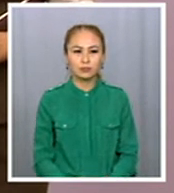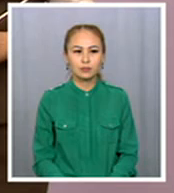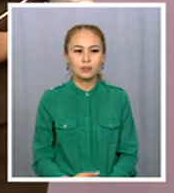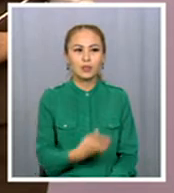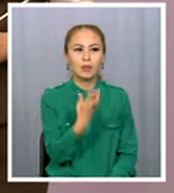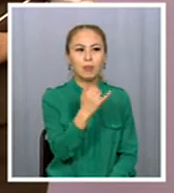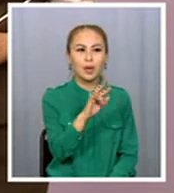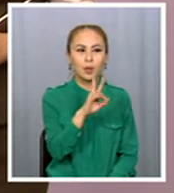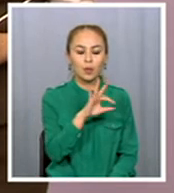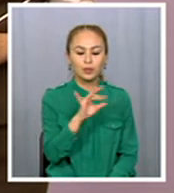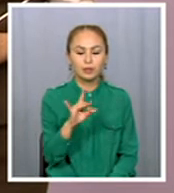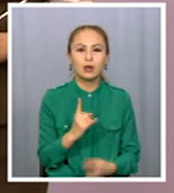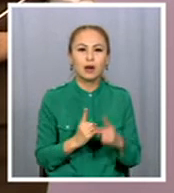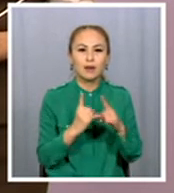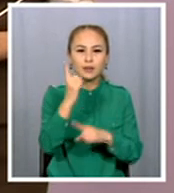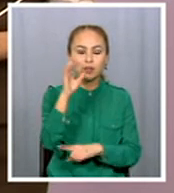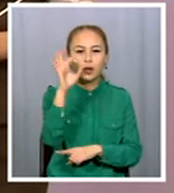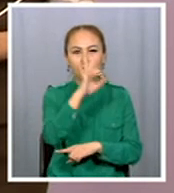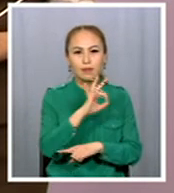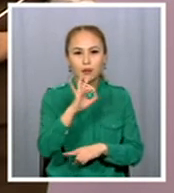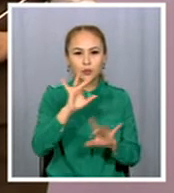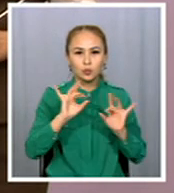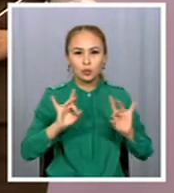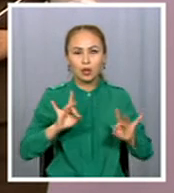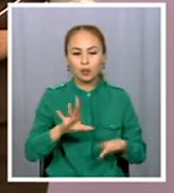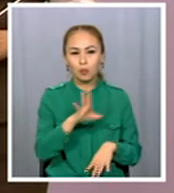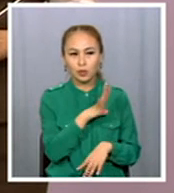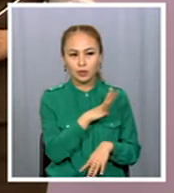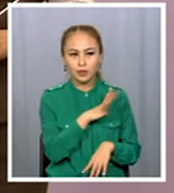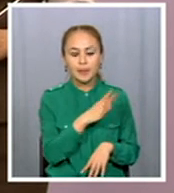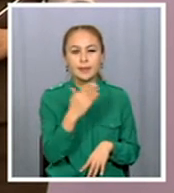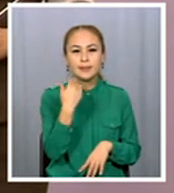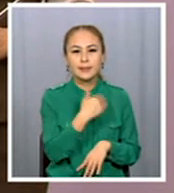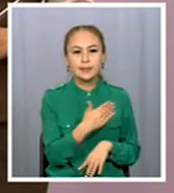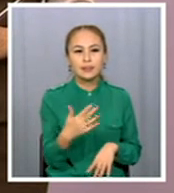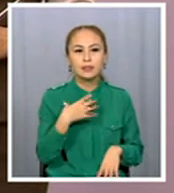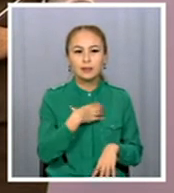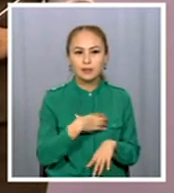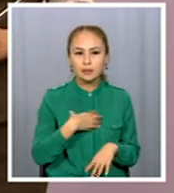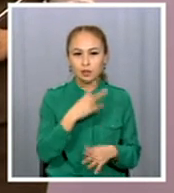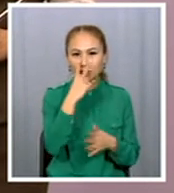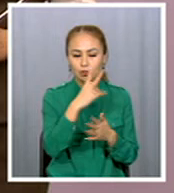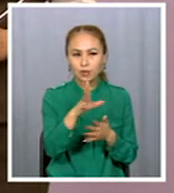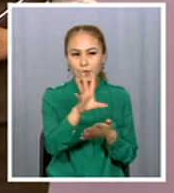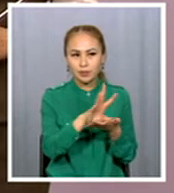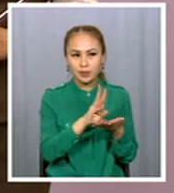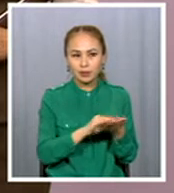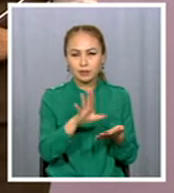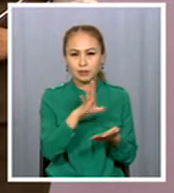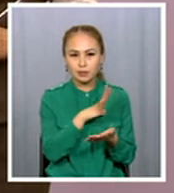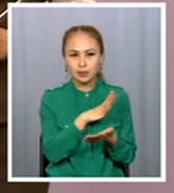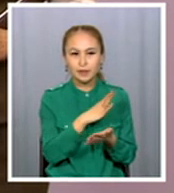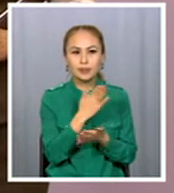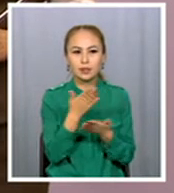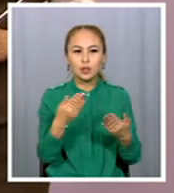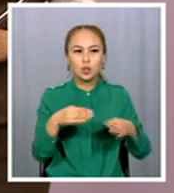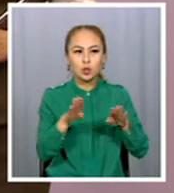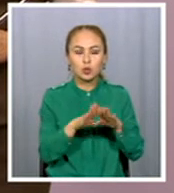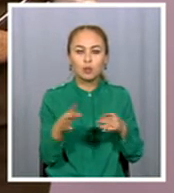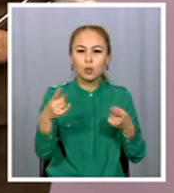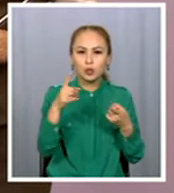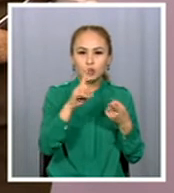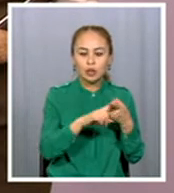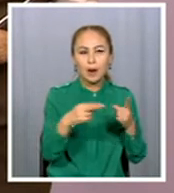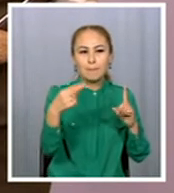Байқоңыр ғарыш айлағы туралы болды. Сендер негізгі тұстарын белгіледіңдер. Енді сол бойынша